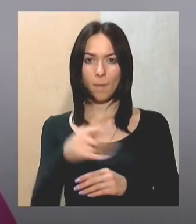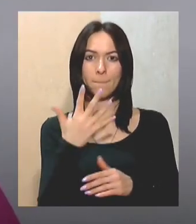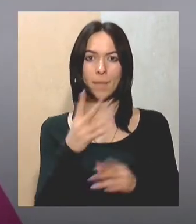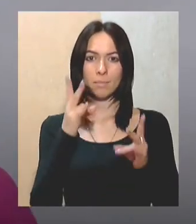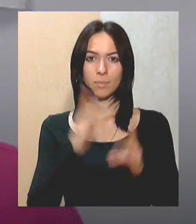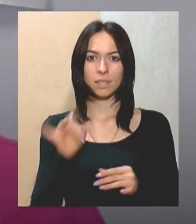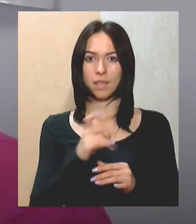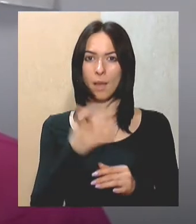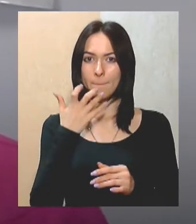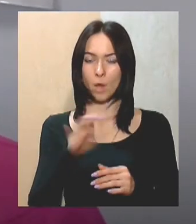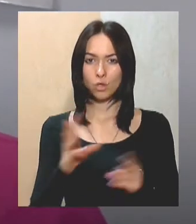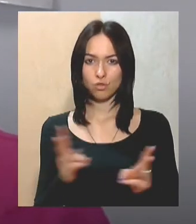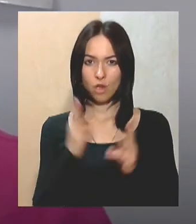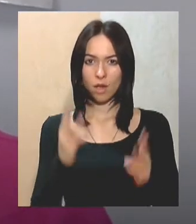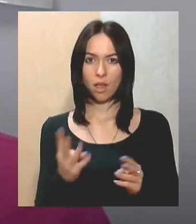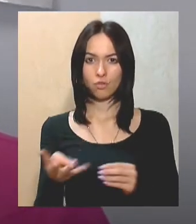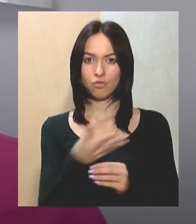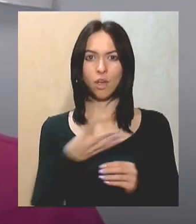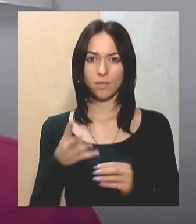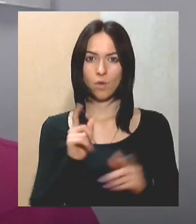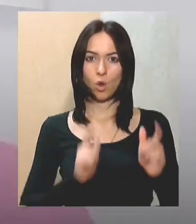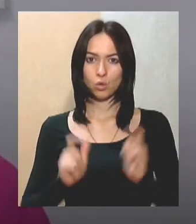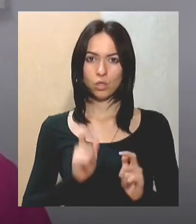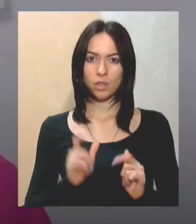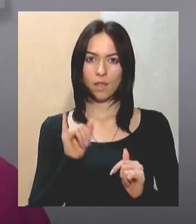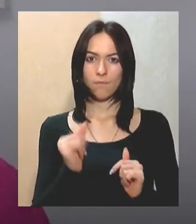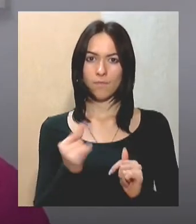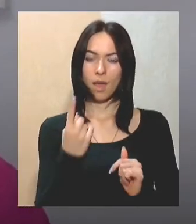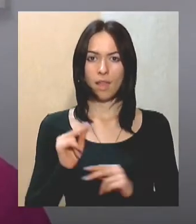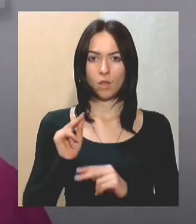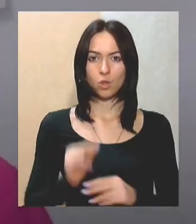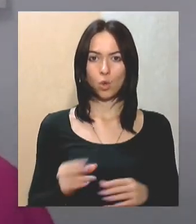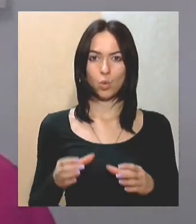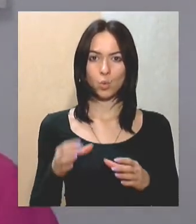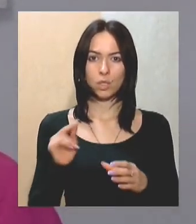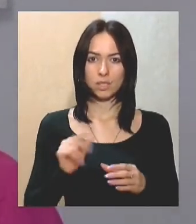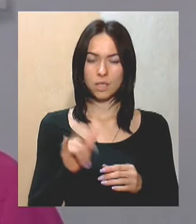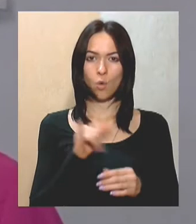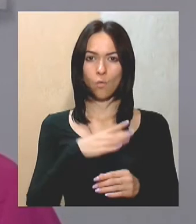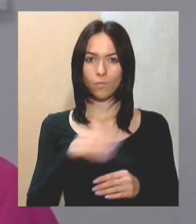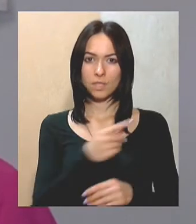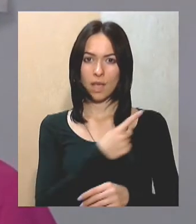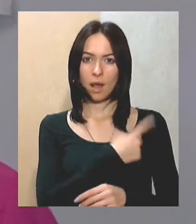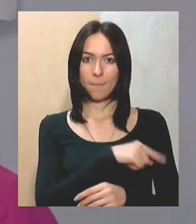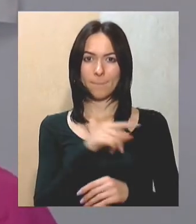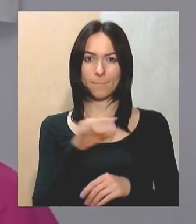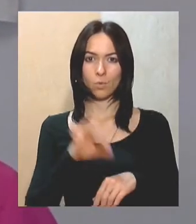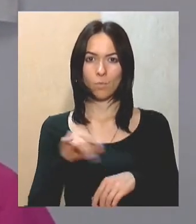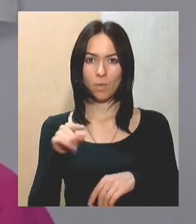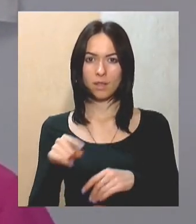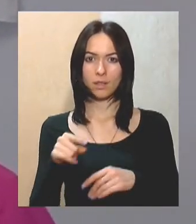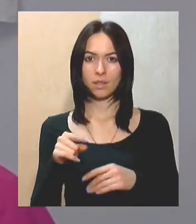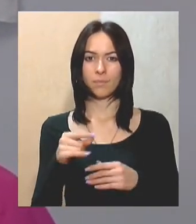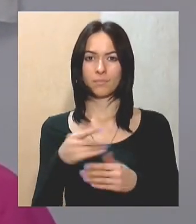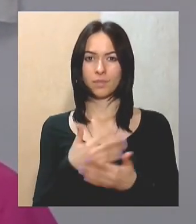пожежі, 4 студентів і одна сотрудниця. У всіх хворих відмічається термоінгаляційна травма,